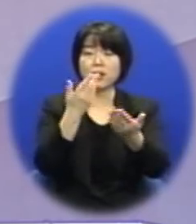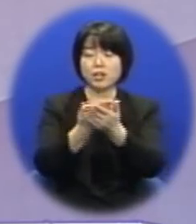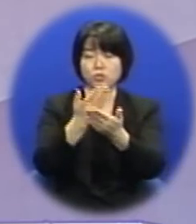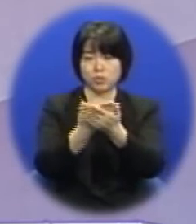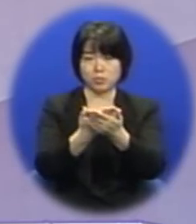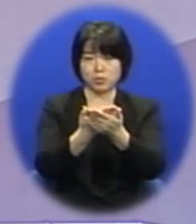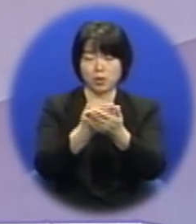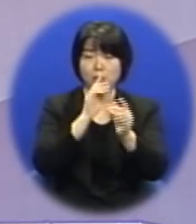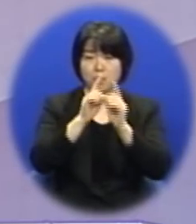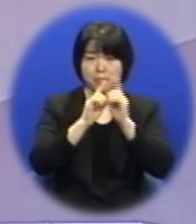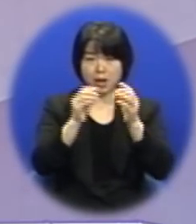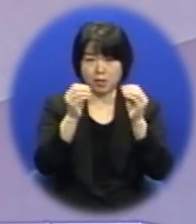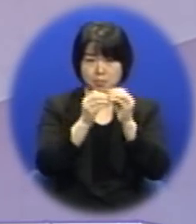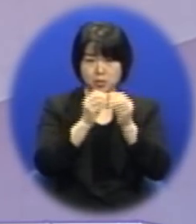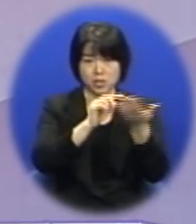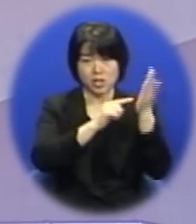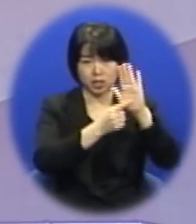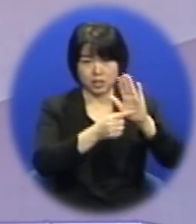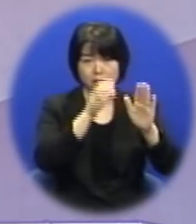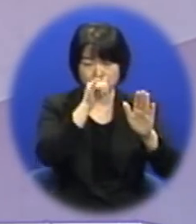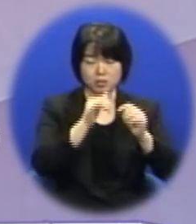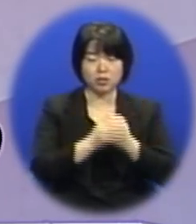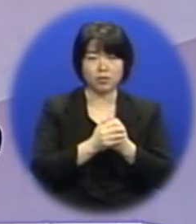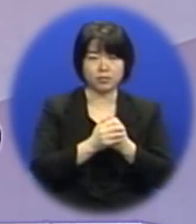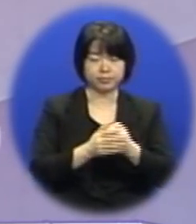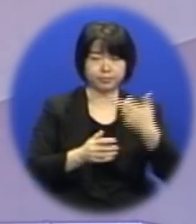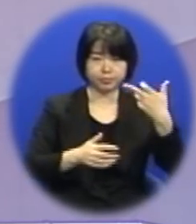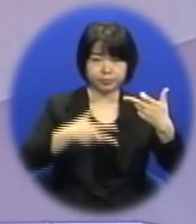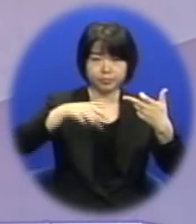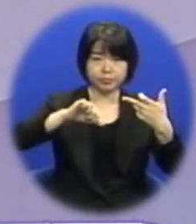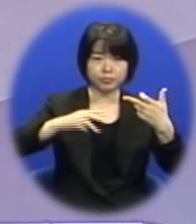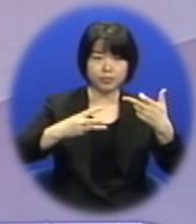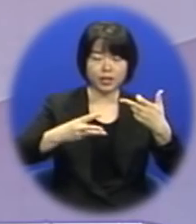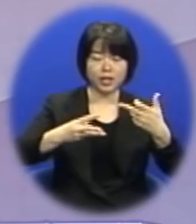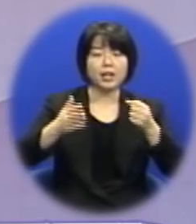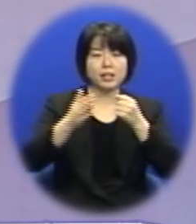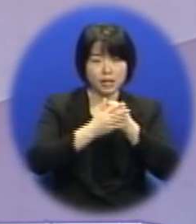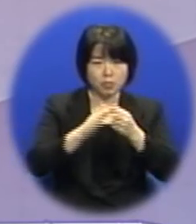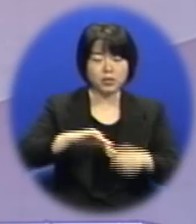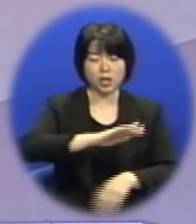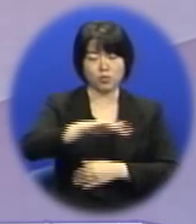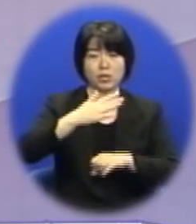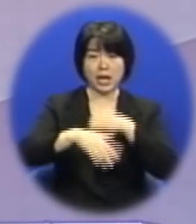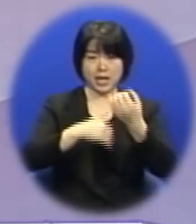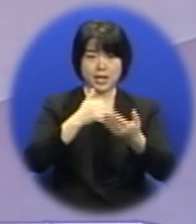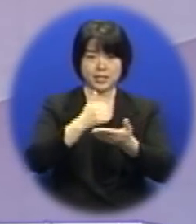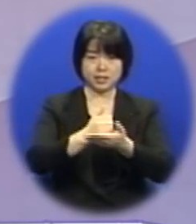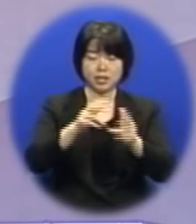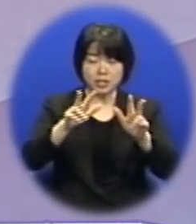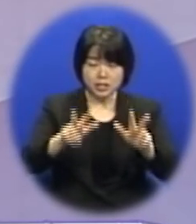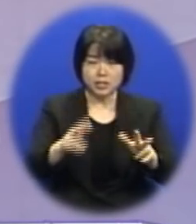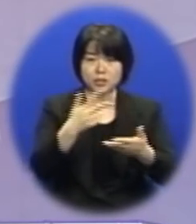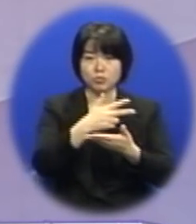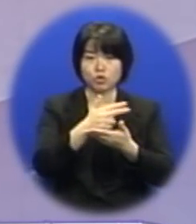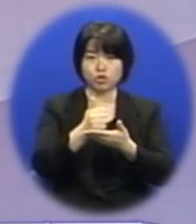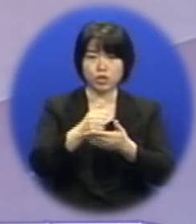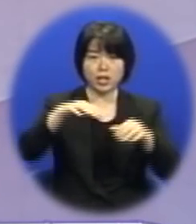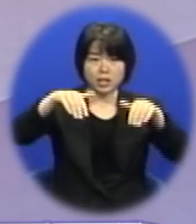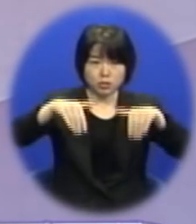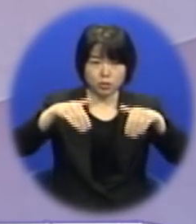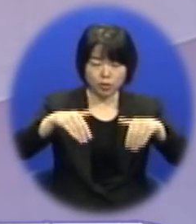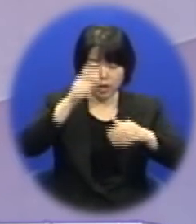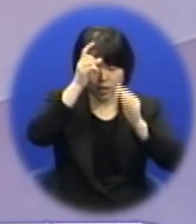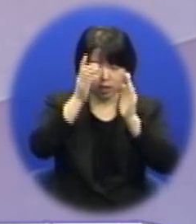하는 표현이 나옵니다. 17절에 그러하온즉 우리 하나님이여 지금 주의 종의 기도와 간구를